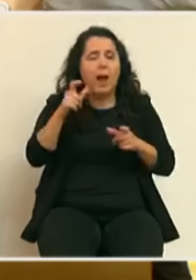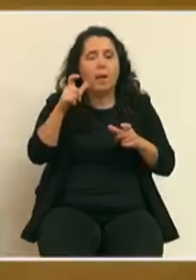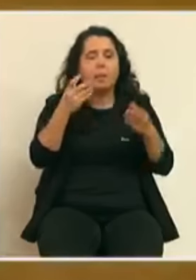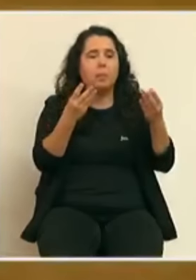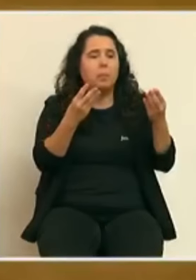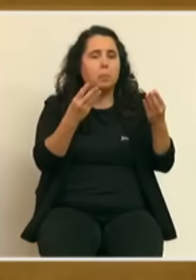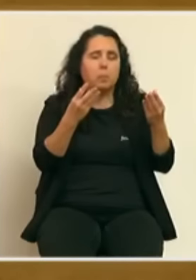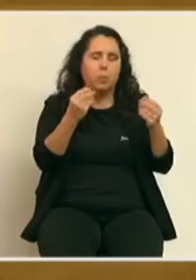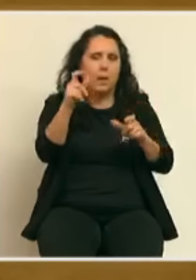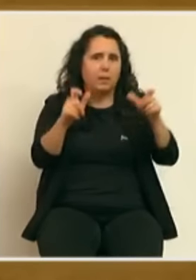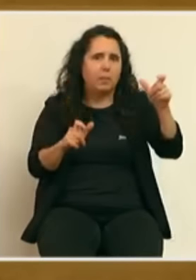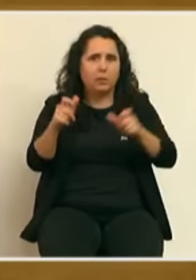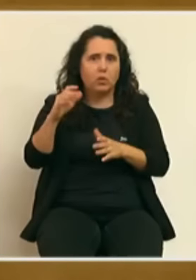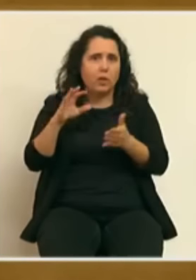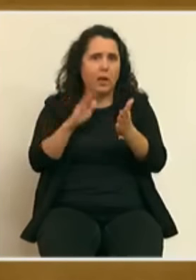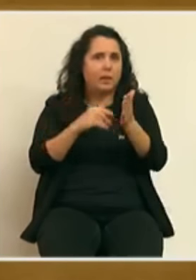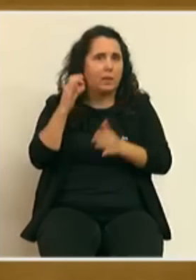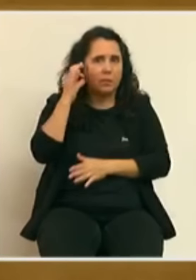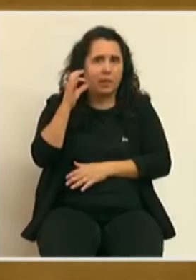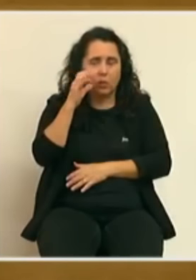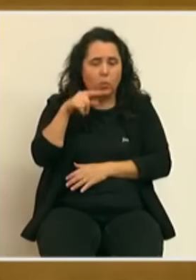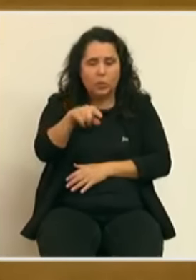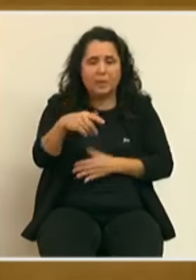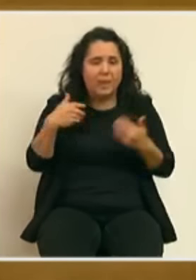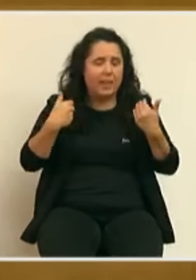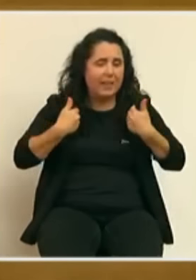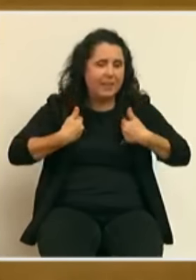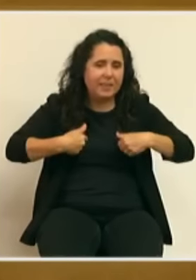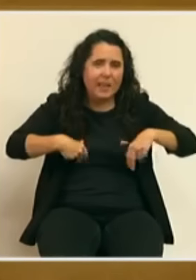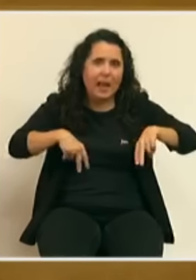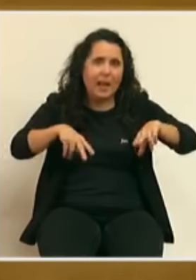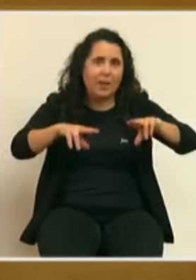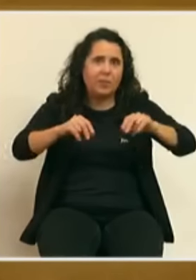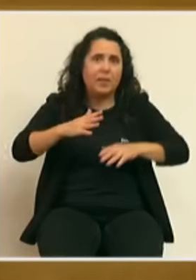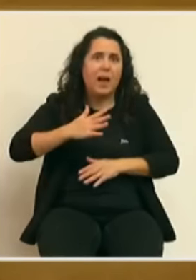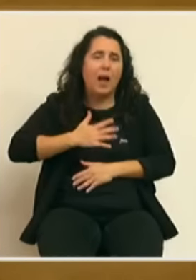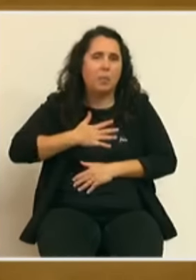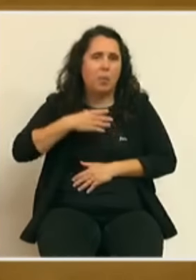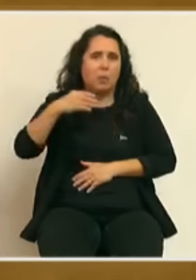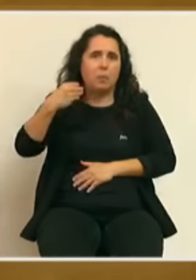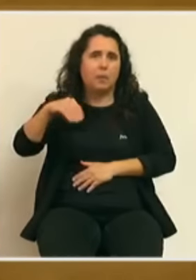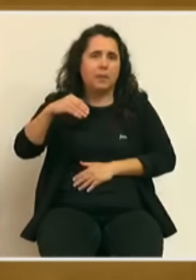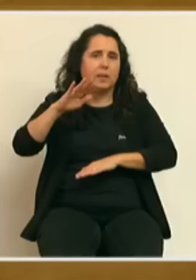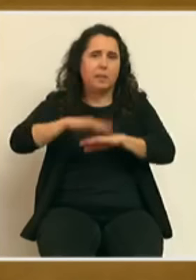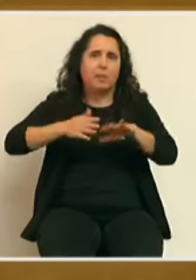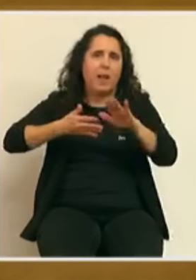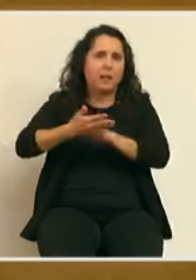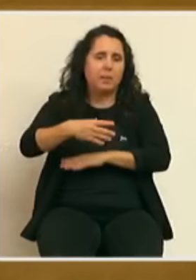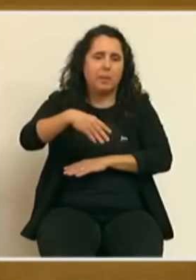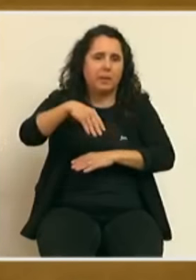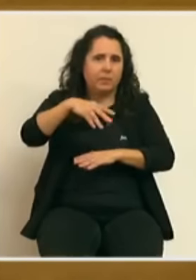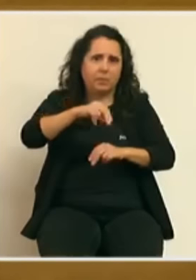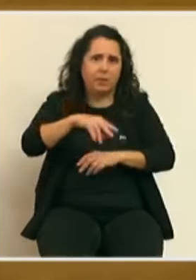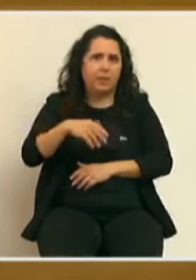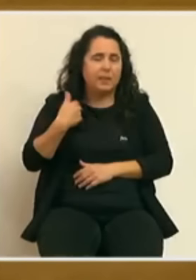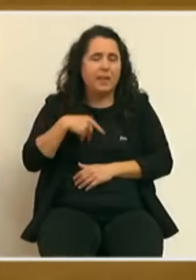de valencians, vostè ja ha deixat de ser el nostre president per sempre. Ja ha